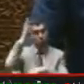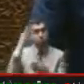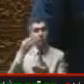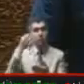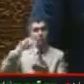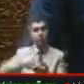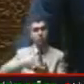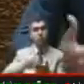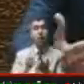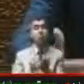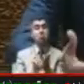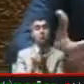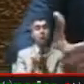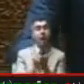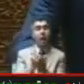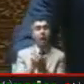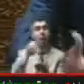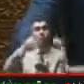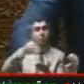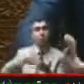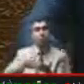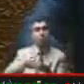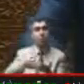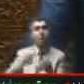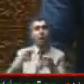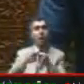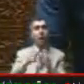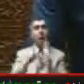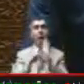المباراة بمعنى أنه نظام